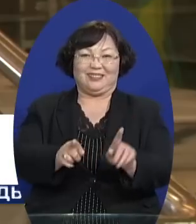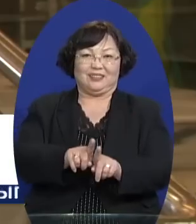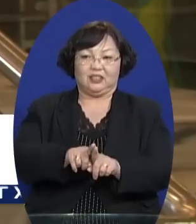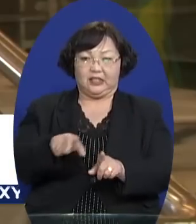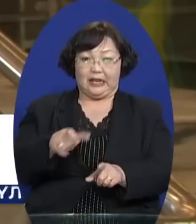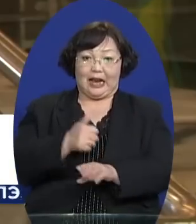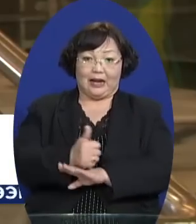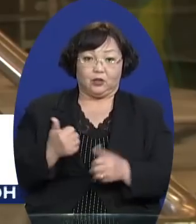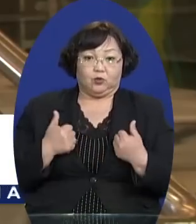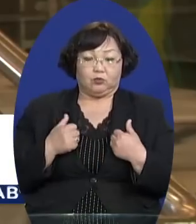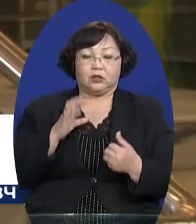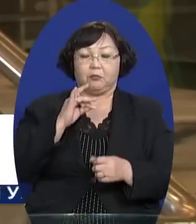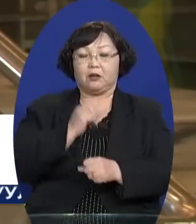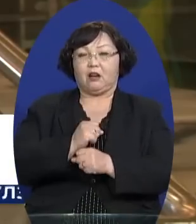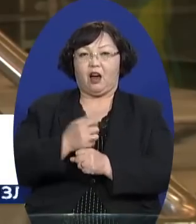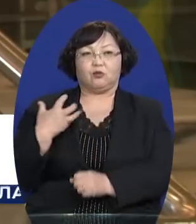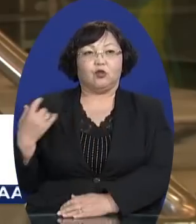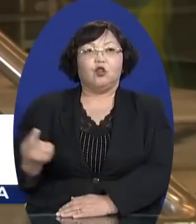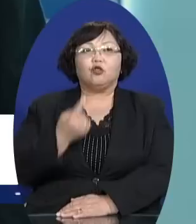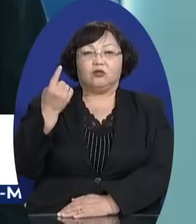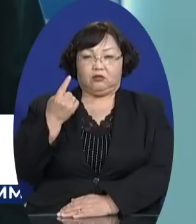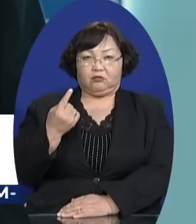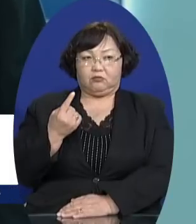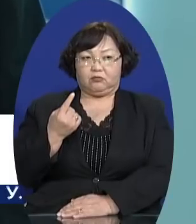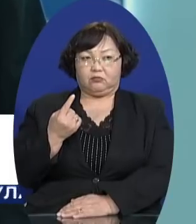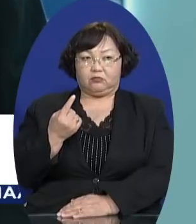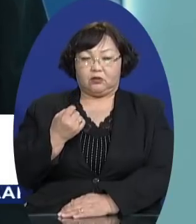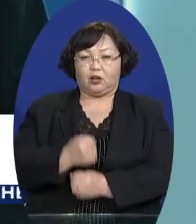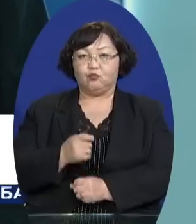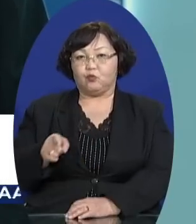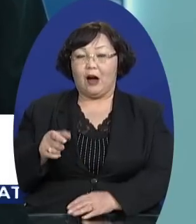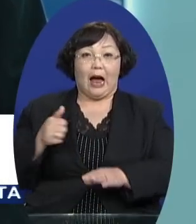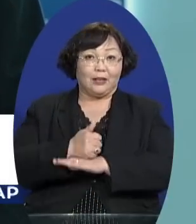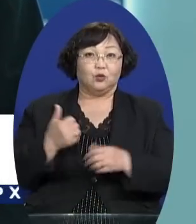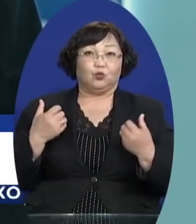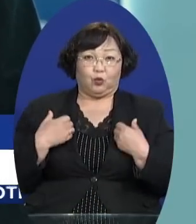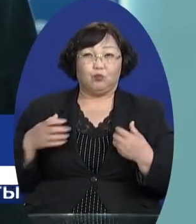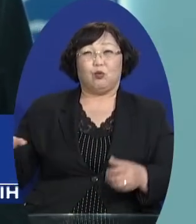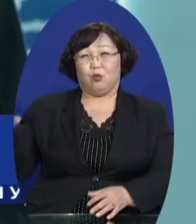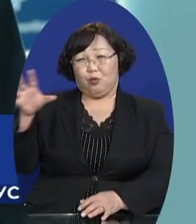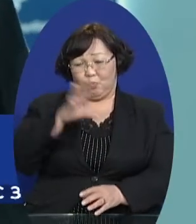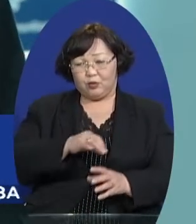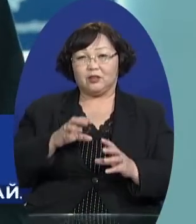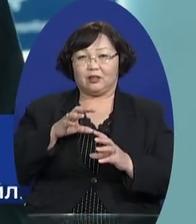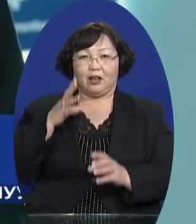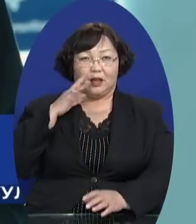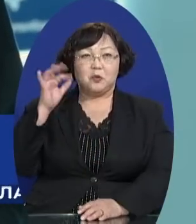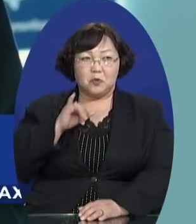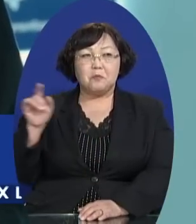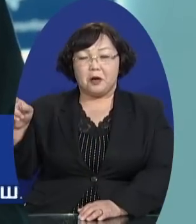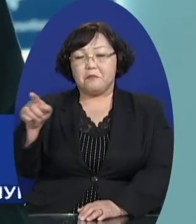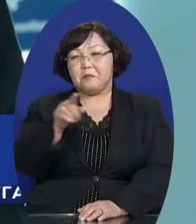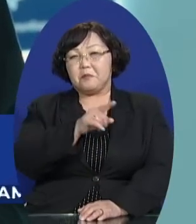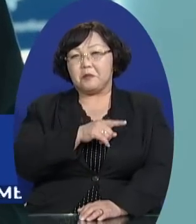нүр төртөө ийм одоо чухал ажил юм байна. Аялжуулчлах улс гэж баахгүй. За аялжуулчлаар эдийн засгийн хүртэл авч явдаг улс байдаг.